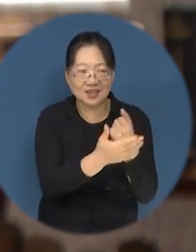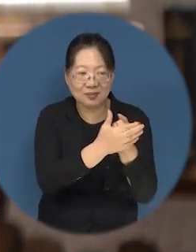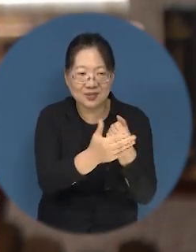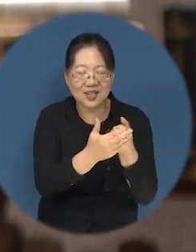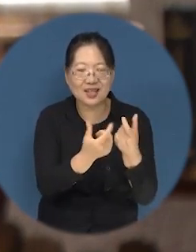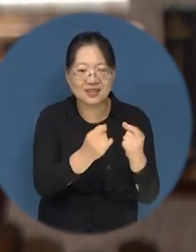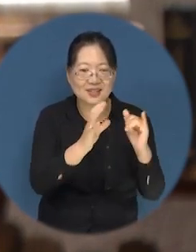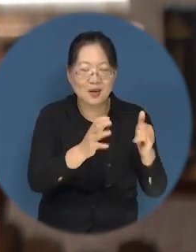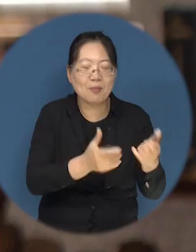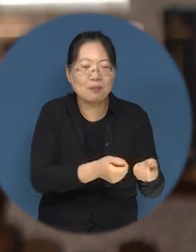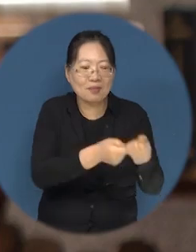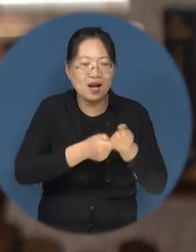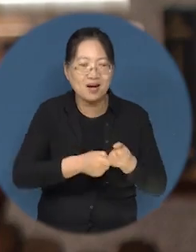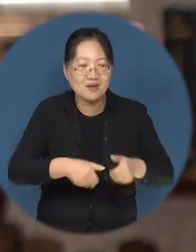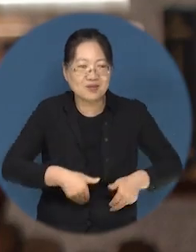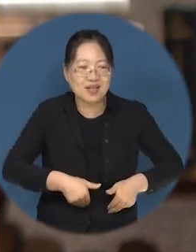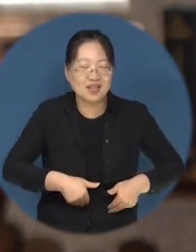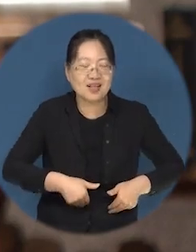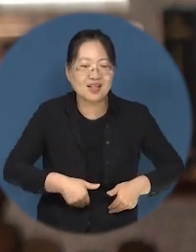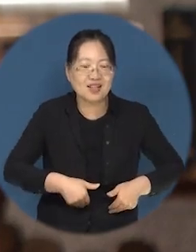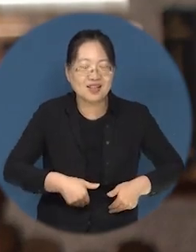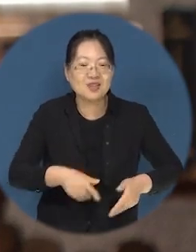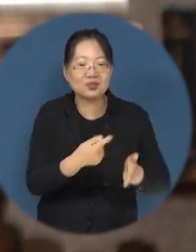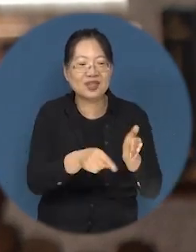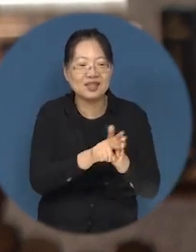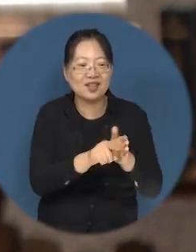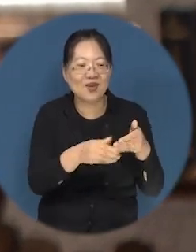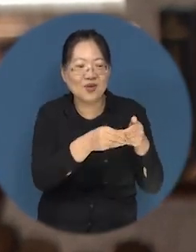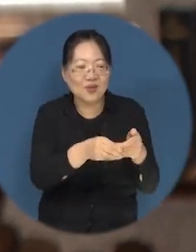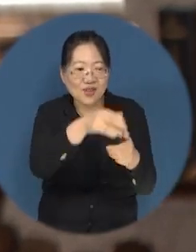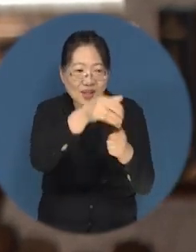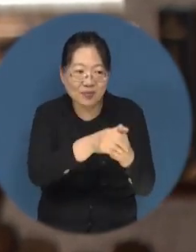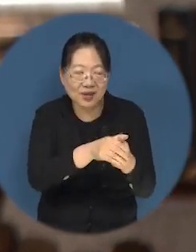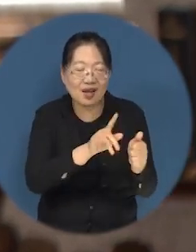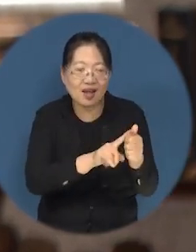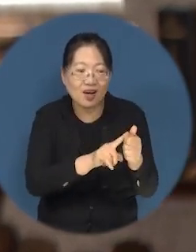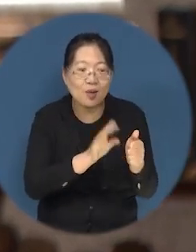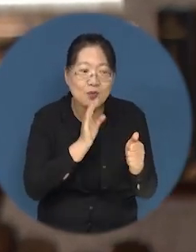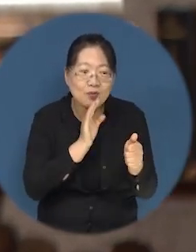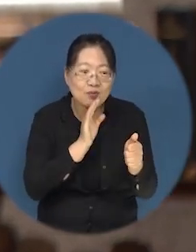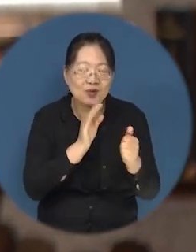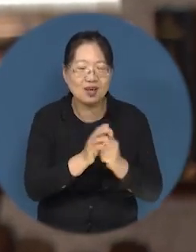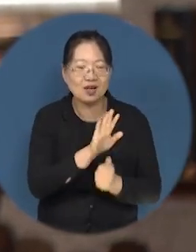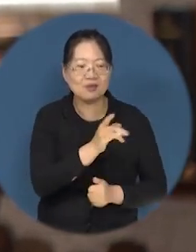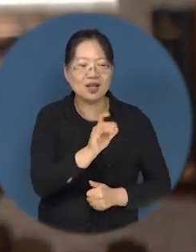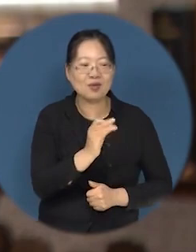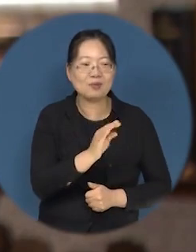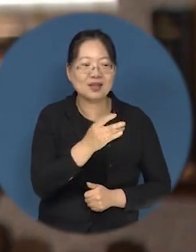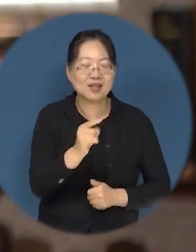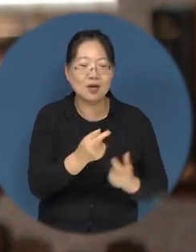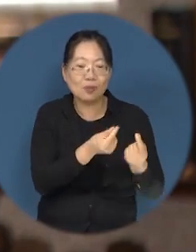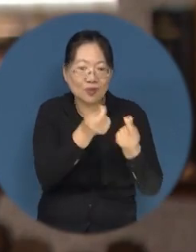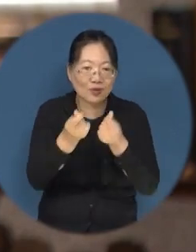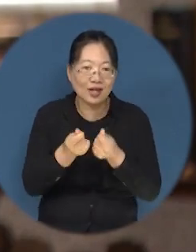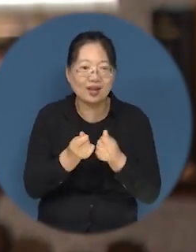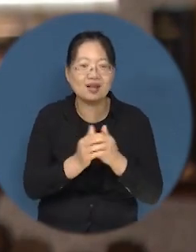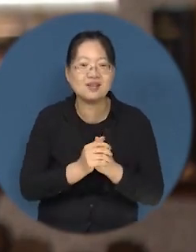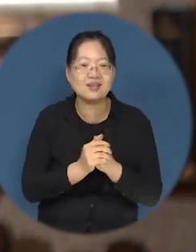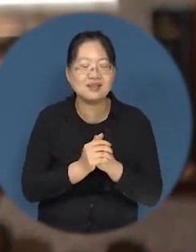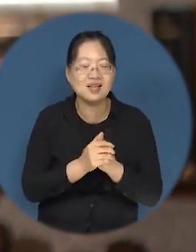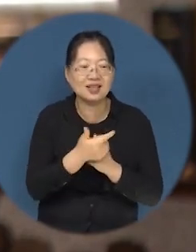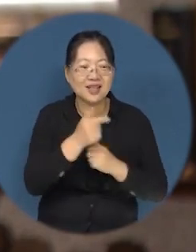네. 그 세상이 빨리 오게끔 이제 이끌어가고 계신 건데 예. 그 베어베터와 비슷한 유의